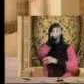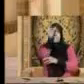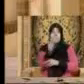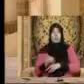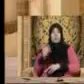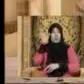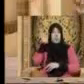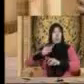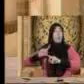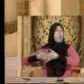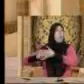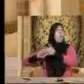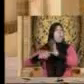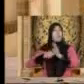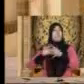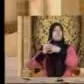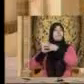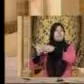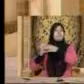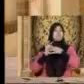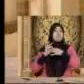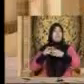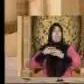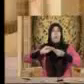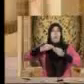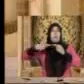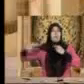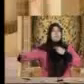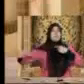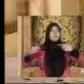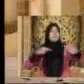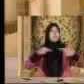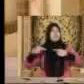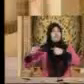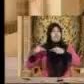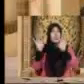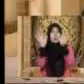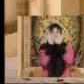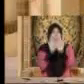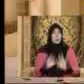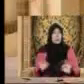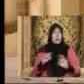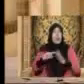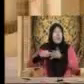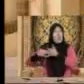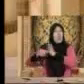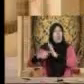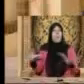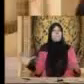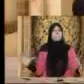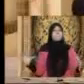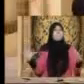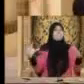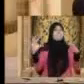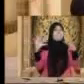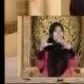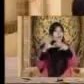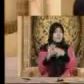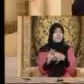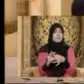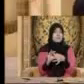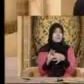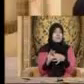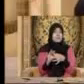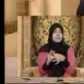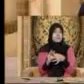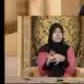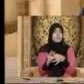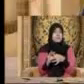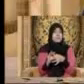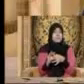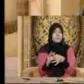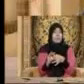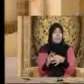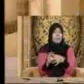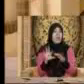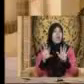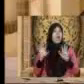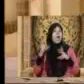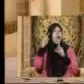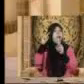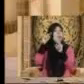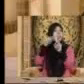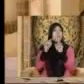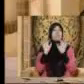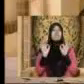نفتت المفتت، وأن لا نشتت المشتت، وأردنا أن نجمع هذه البلاد، فنحن ننحو